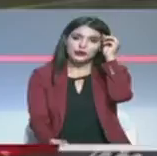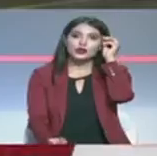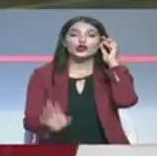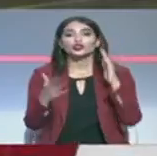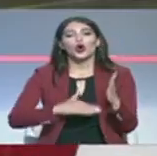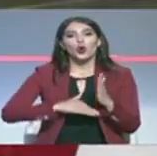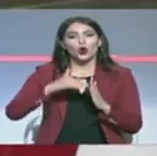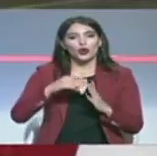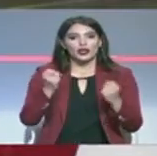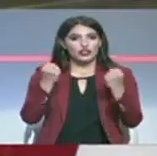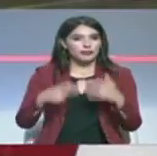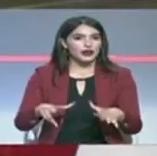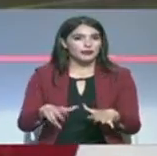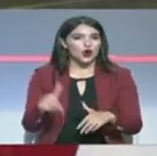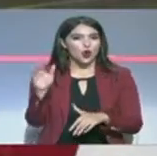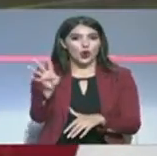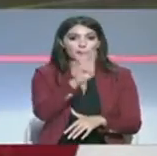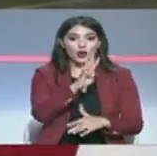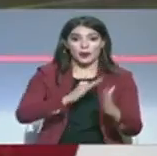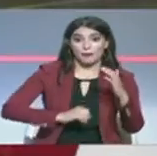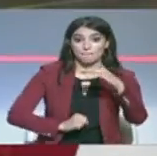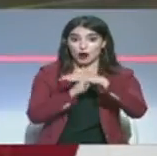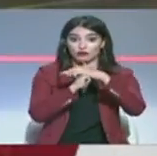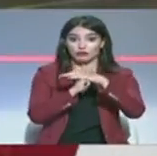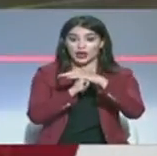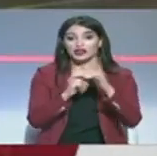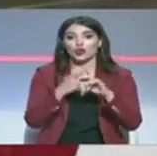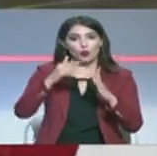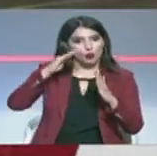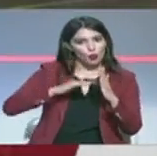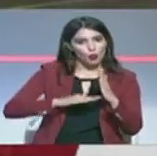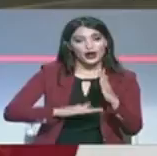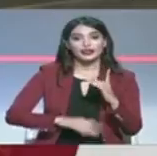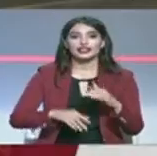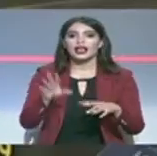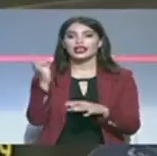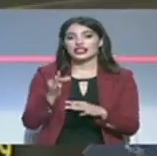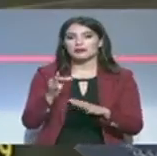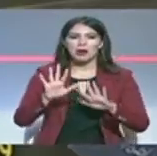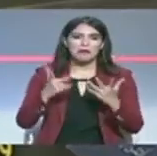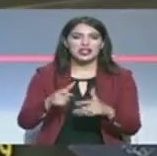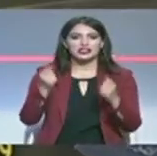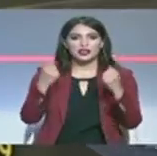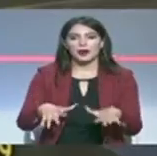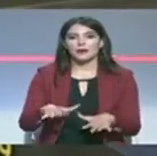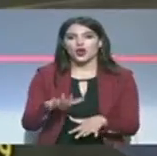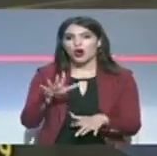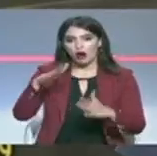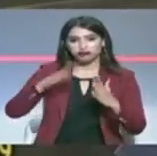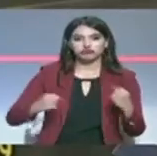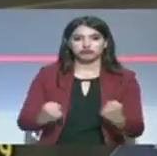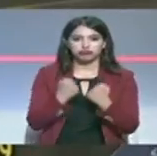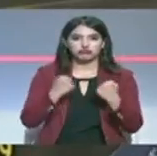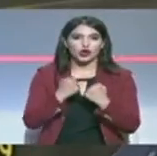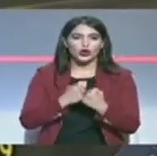نفوتوا 844 حادث، لكن والحمد لله احنا هبطنا حتى 717 حال، أي ما معناتها عن انخفاض